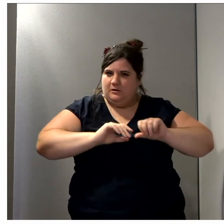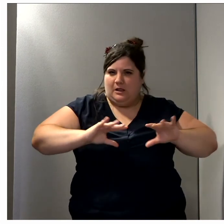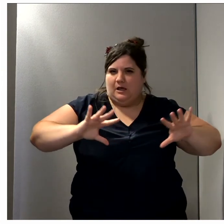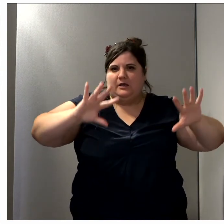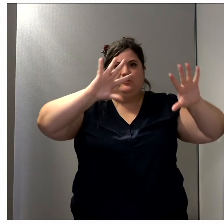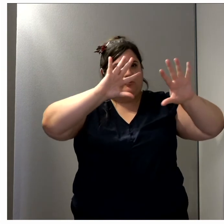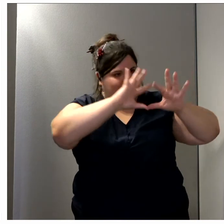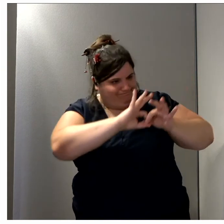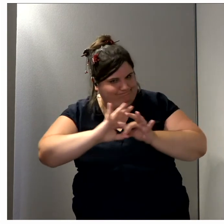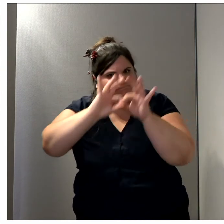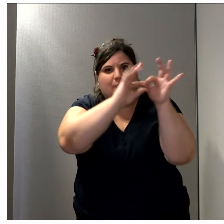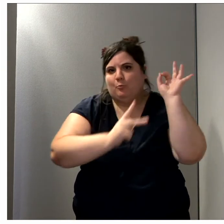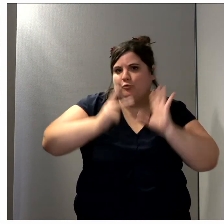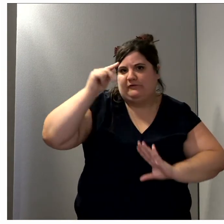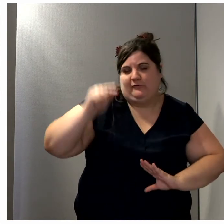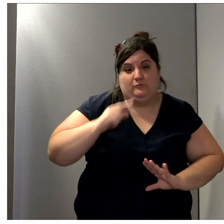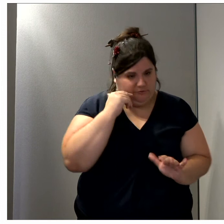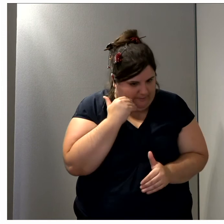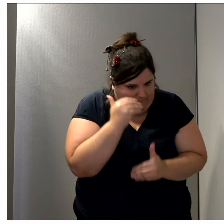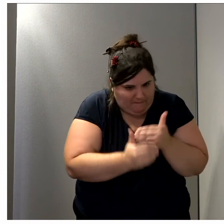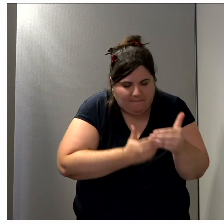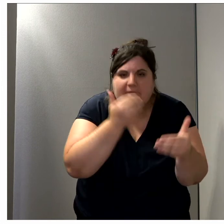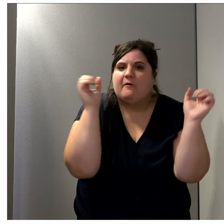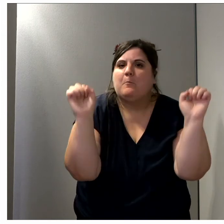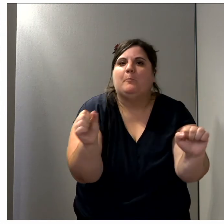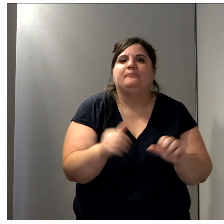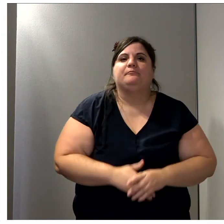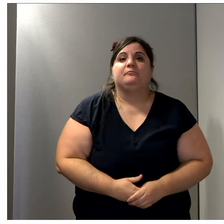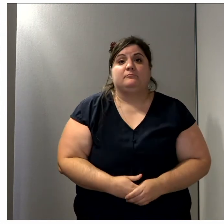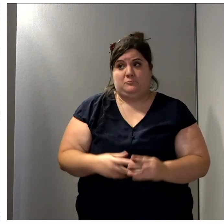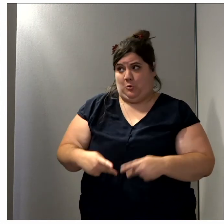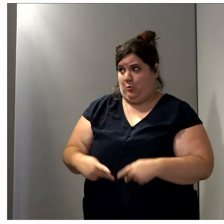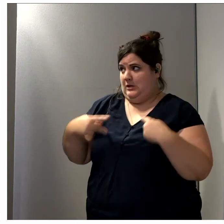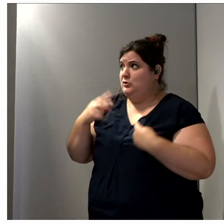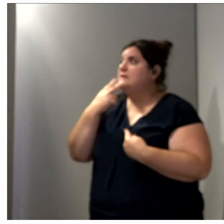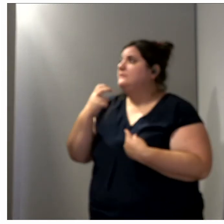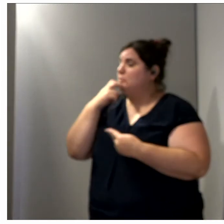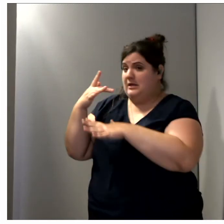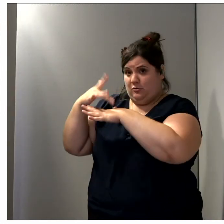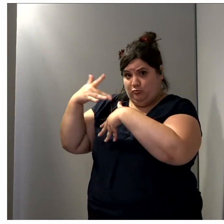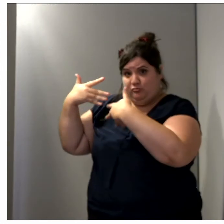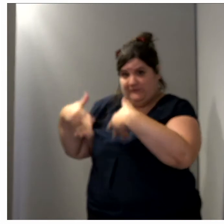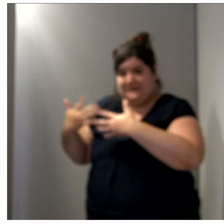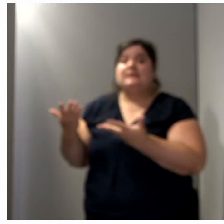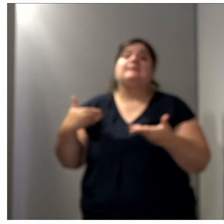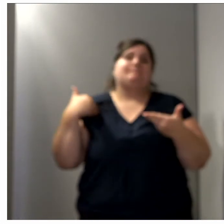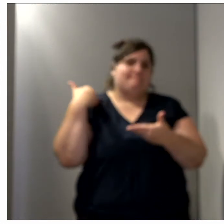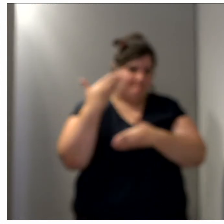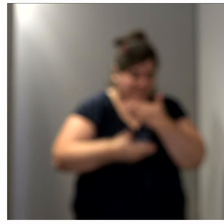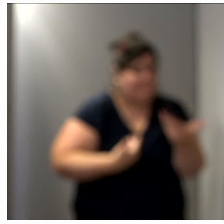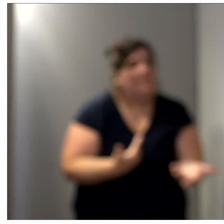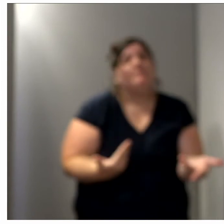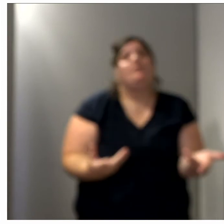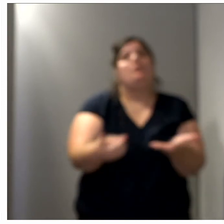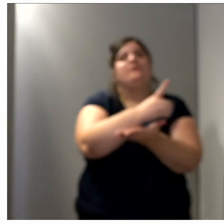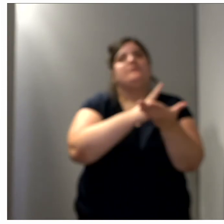donc, après ces ateliers citoyens, le département vient de mettre en place